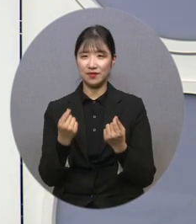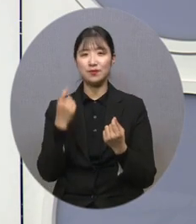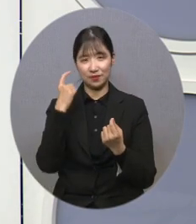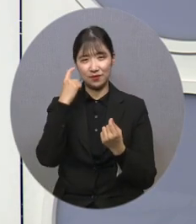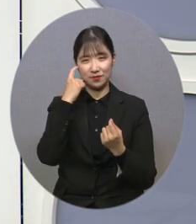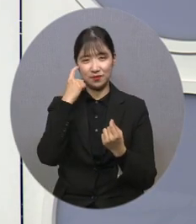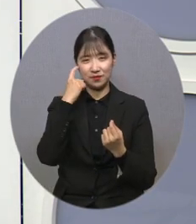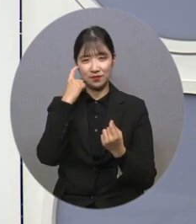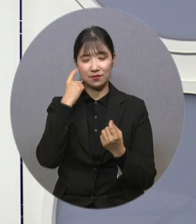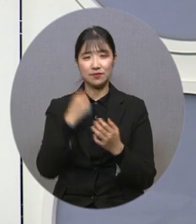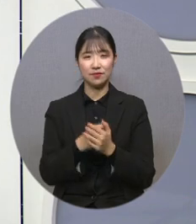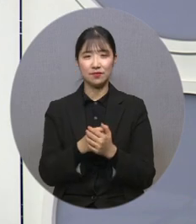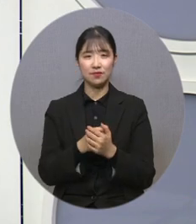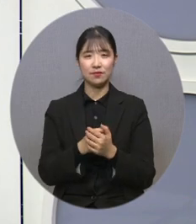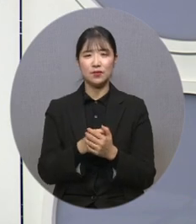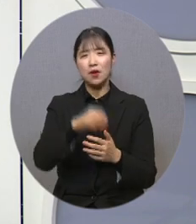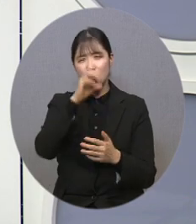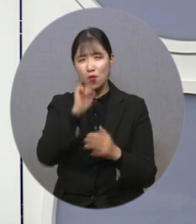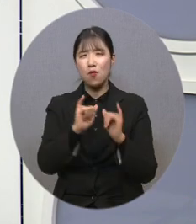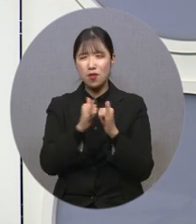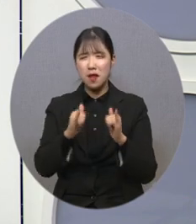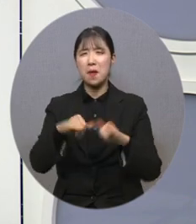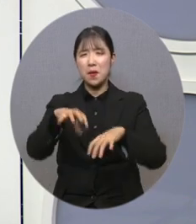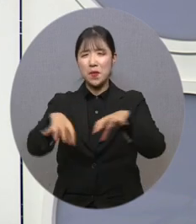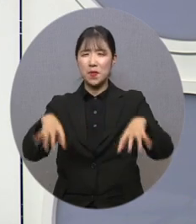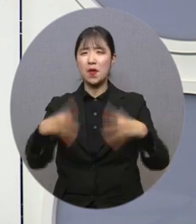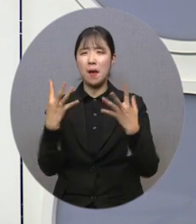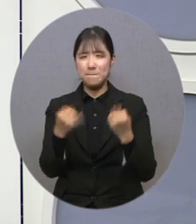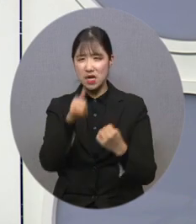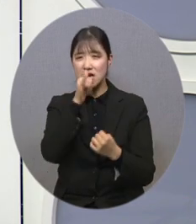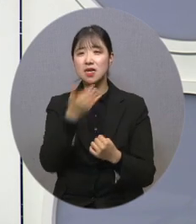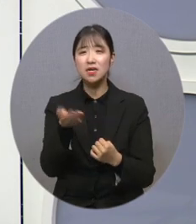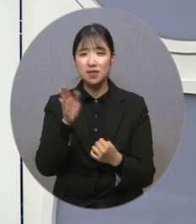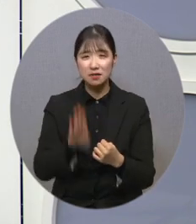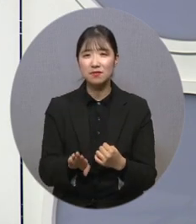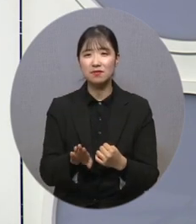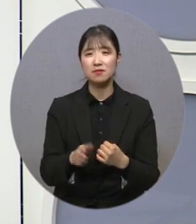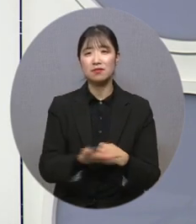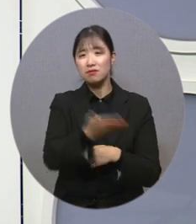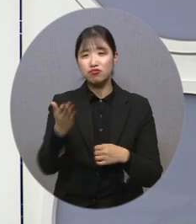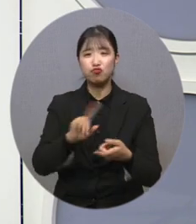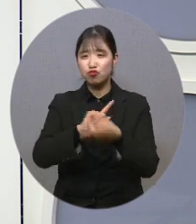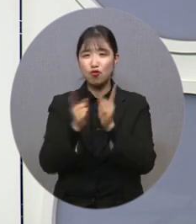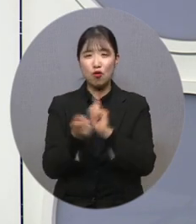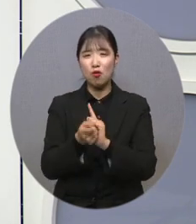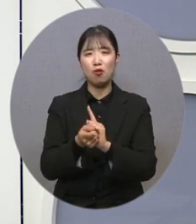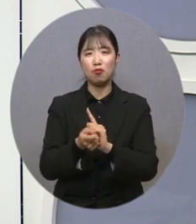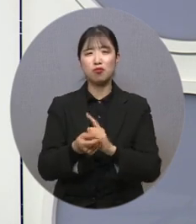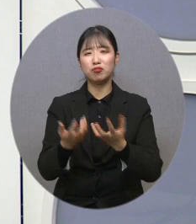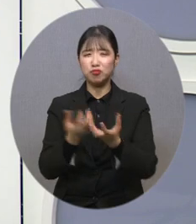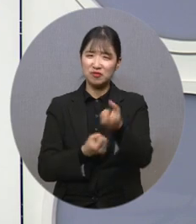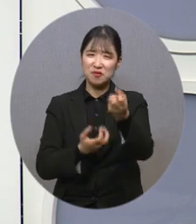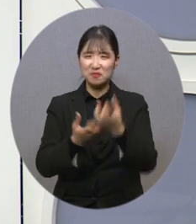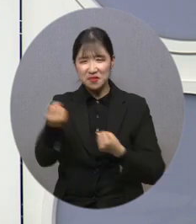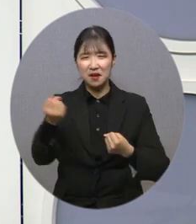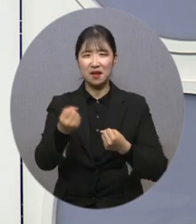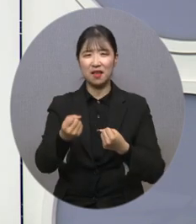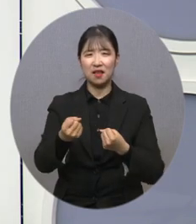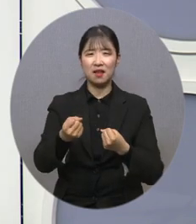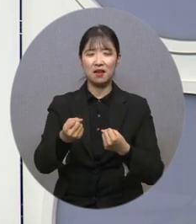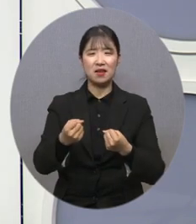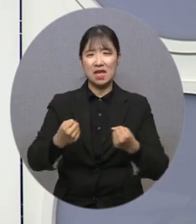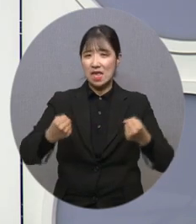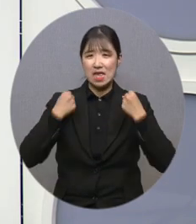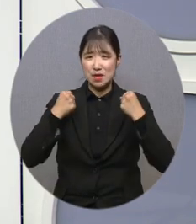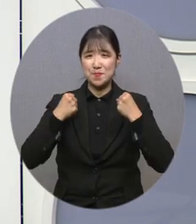이렇게 봅니다. 아무리 좋은 사람들이 포진해 있다 하더라도 그들이 서로 반목하고 질시하고 이렇게